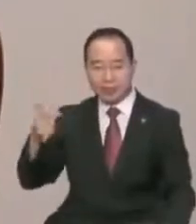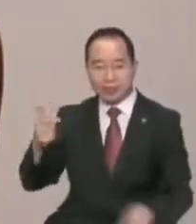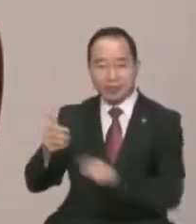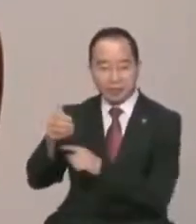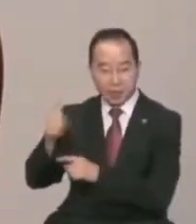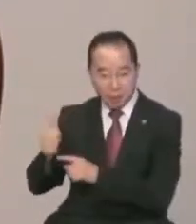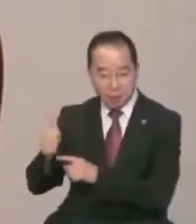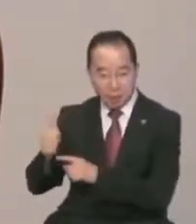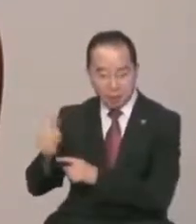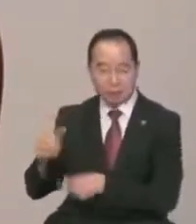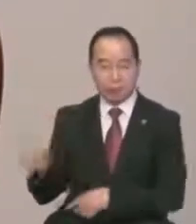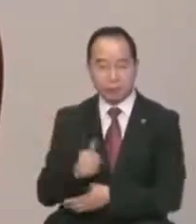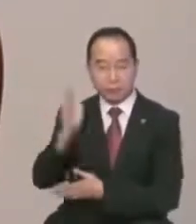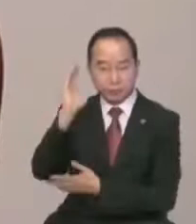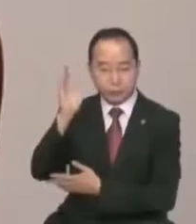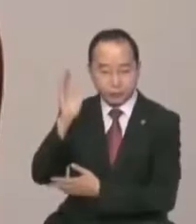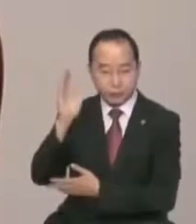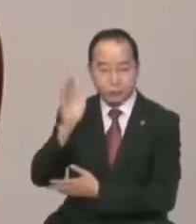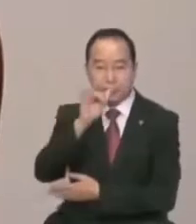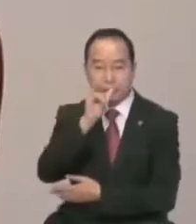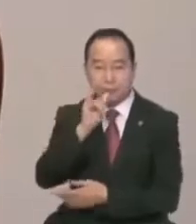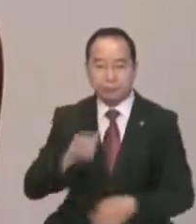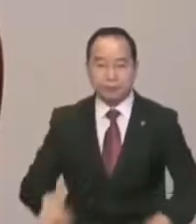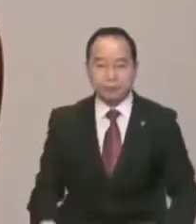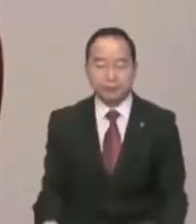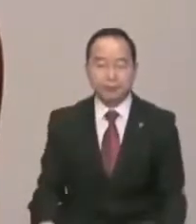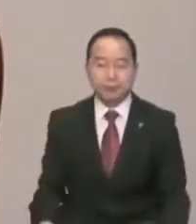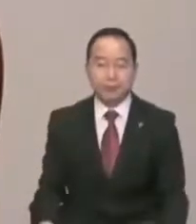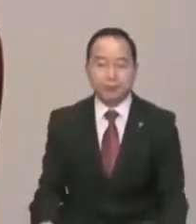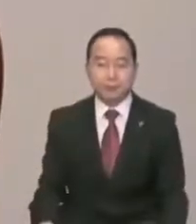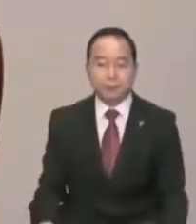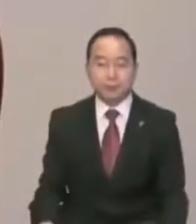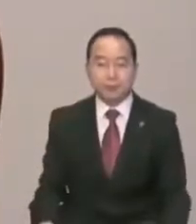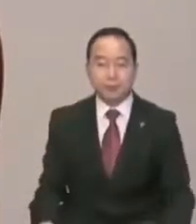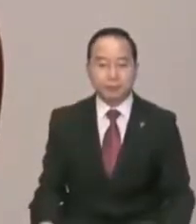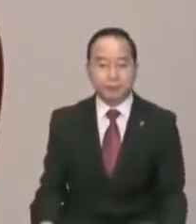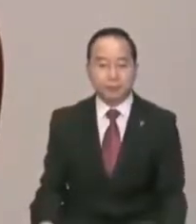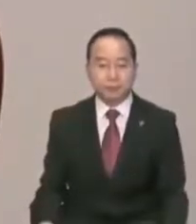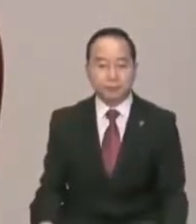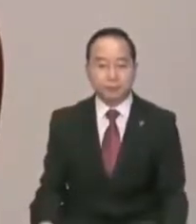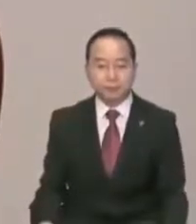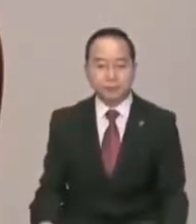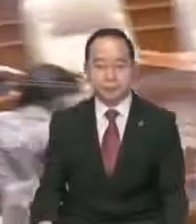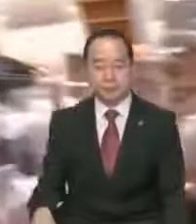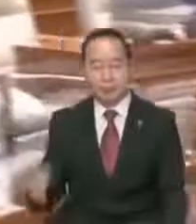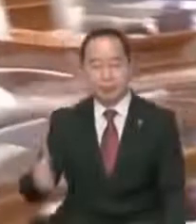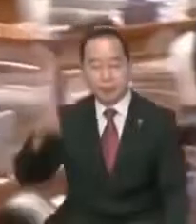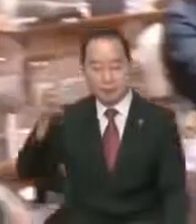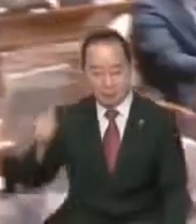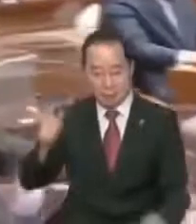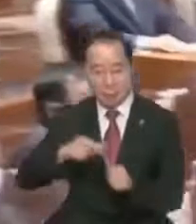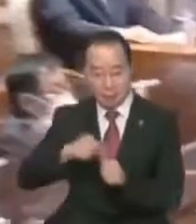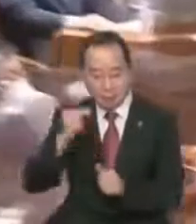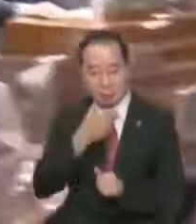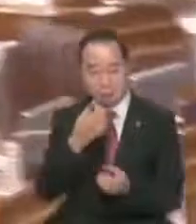이낙연 더불어민주당 대표 나오셔서 연설해 주시기 바랍니다. 대표 되신 것을 축하합니다.